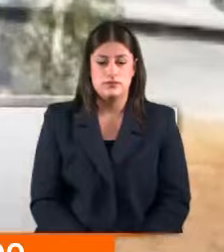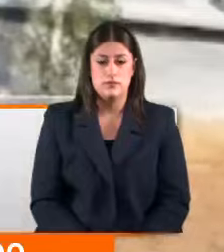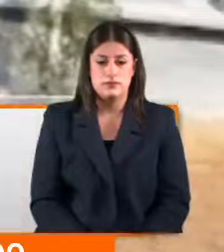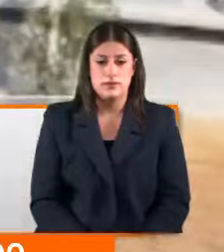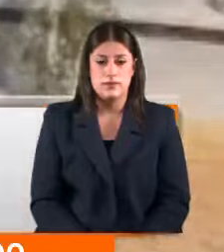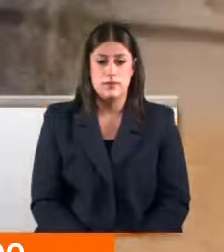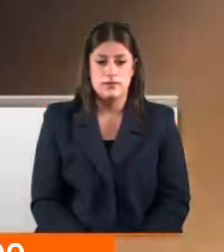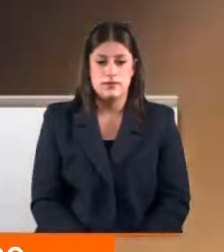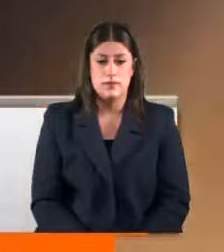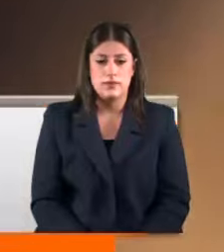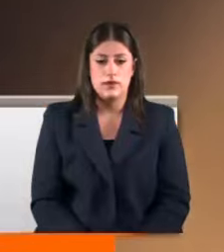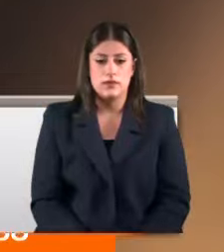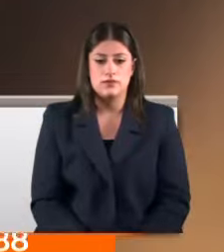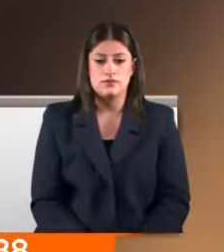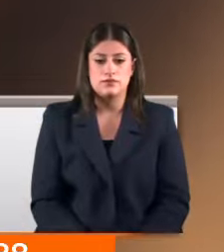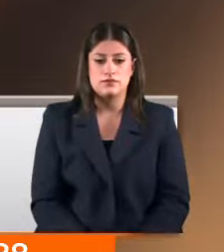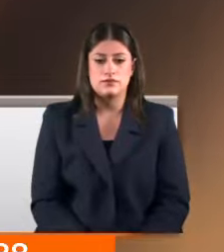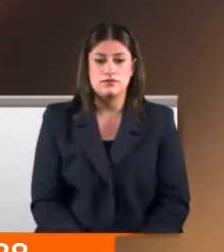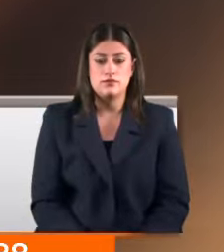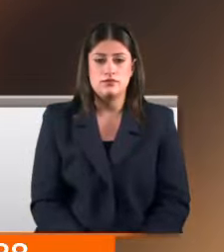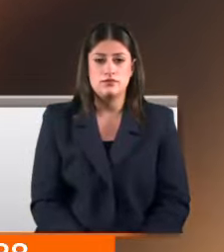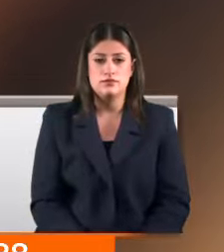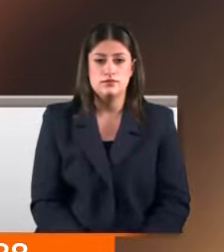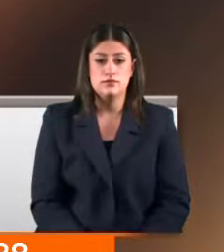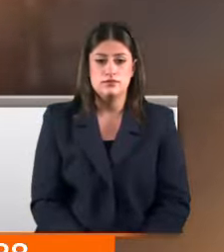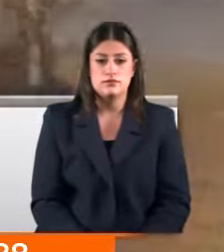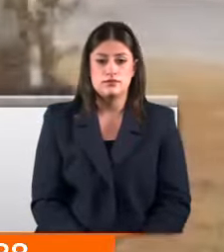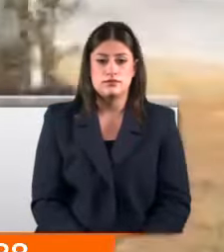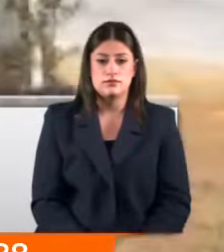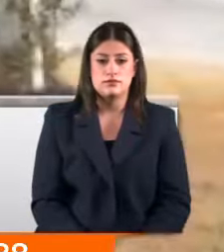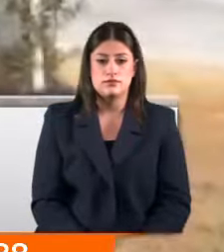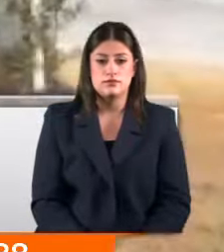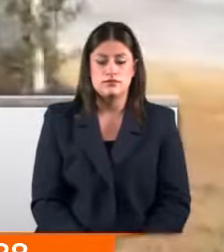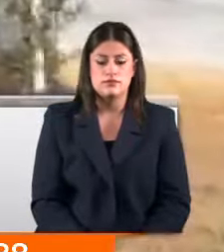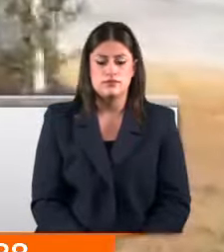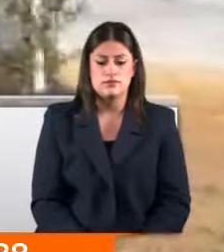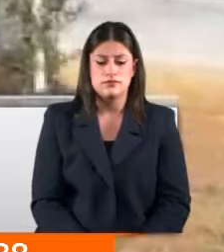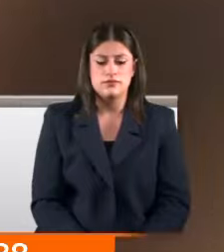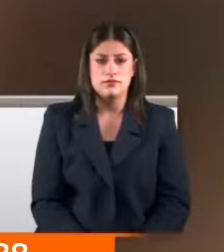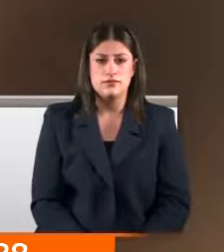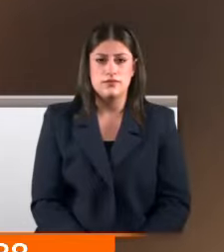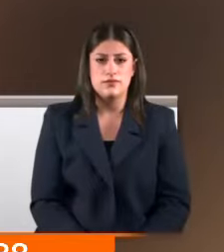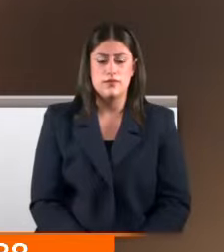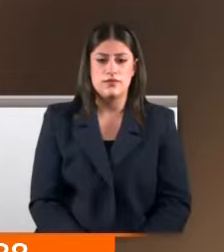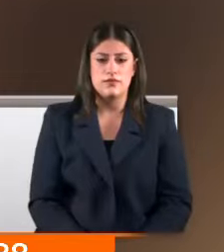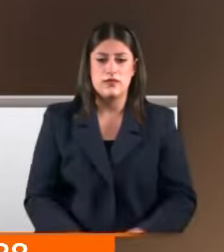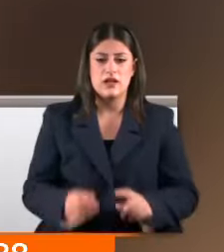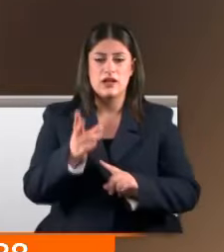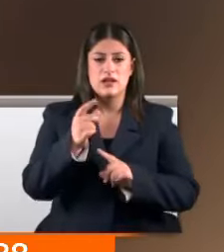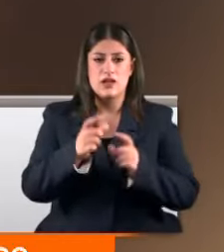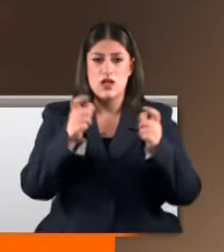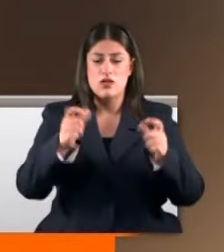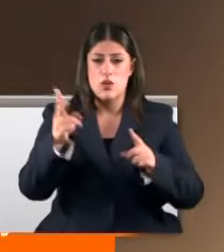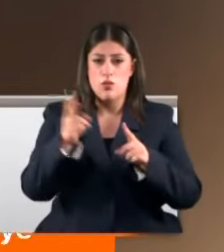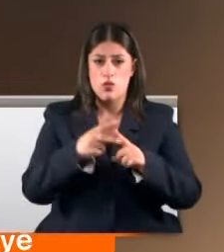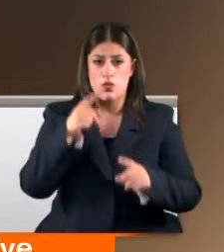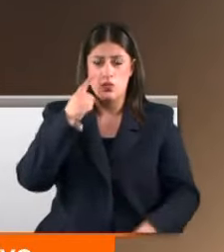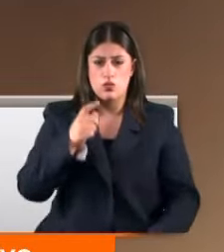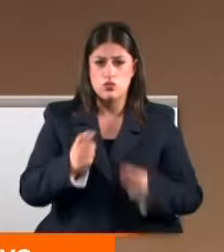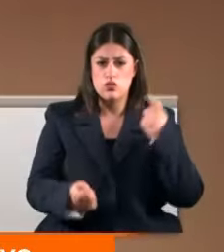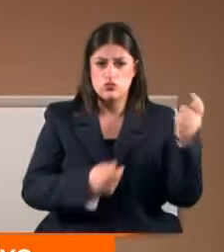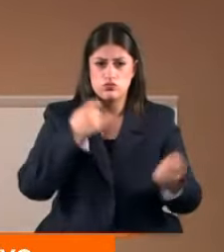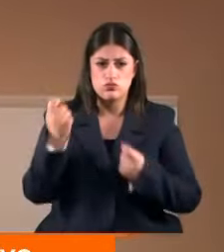Bir mezar taşımız olsun istedik. Cenazenin de şükrü oluyormuş. En azından bir mezar taşı var artık. İskenderun Emniyeti'nin yoğun çabaları sonucunda